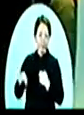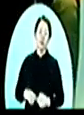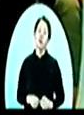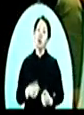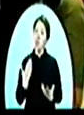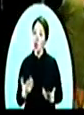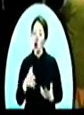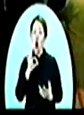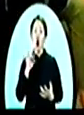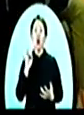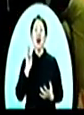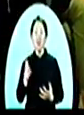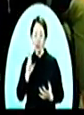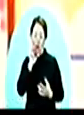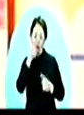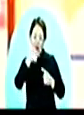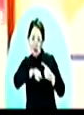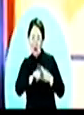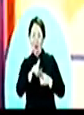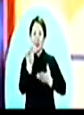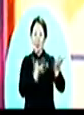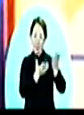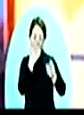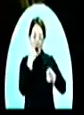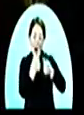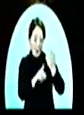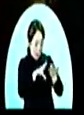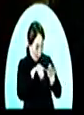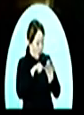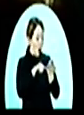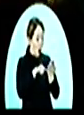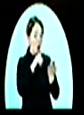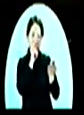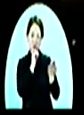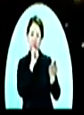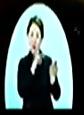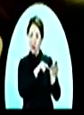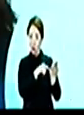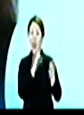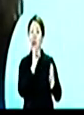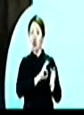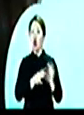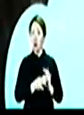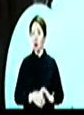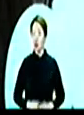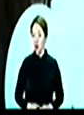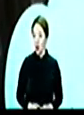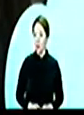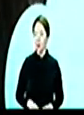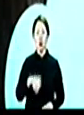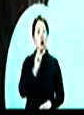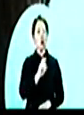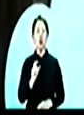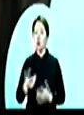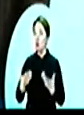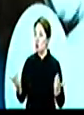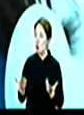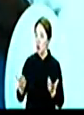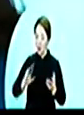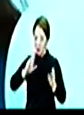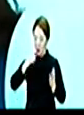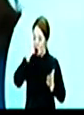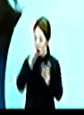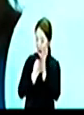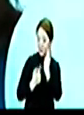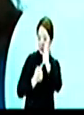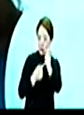органик хүнсийг зах зээлд хэрэглэгч хялбар таних нөхцөлийг бүрдүүлсэн аж холбогдолтой. Хэрэглэгчд маань яг баталгаажсан органик